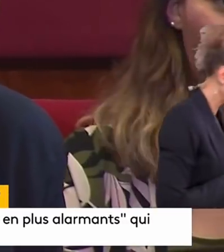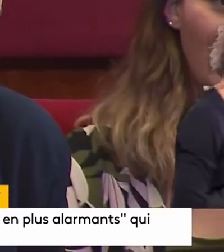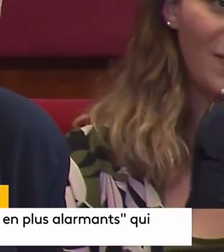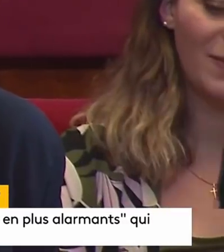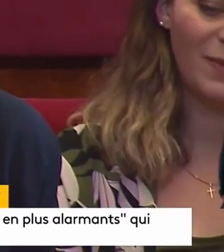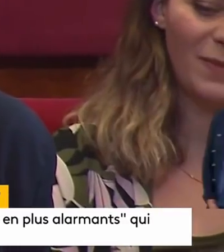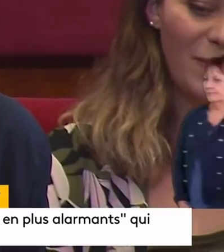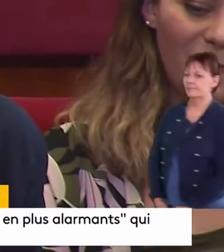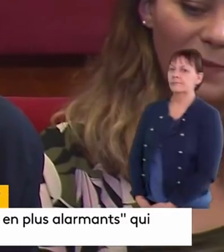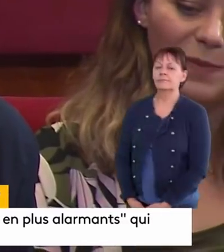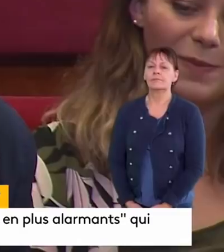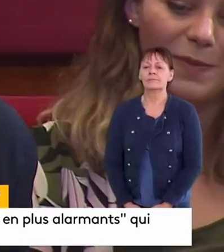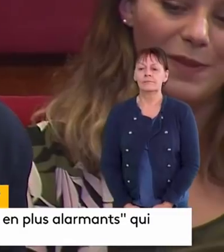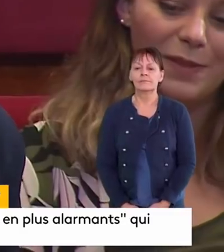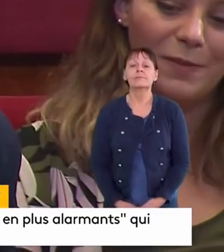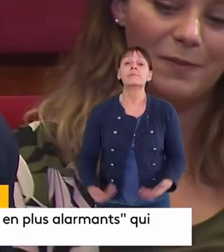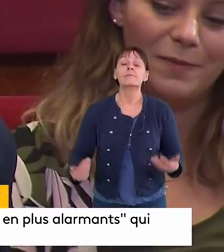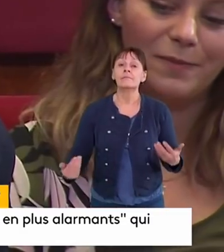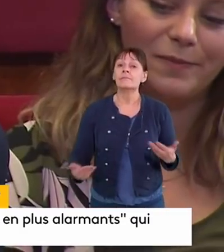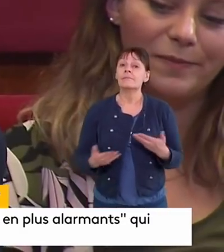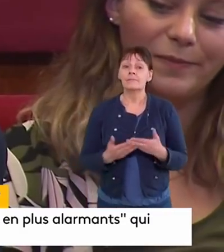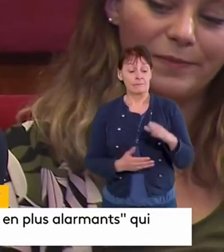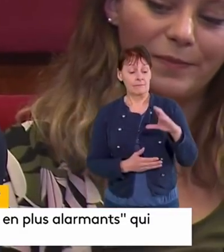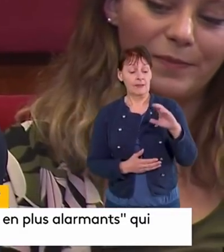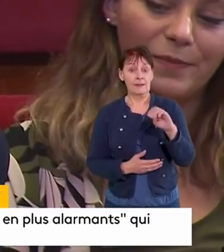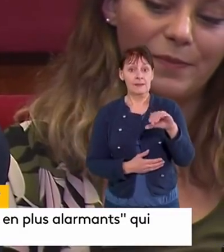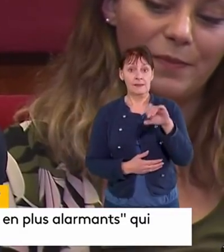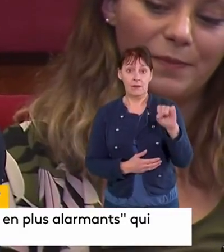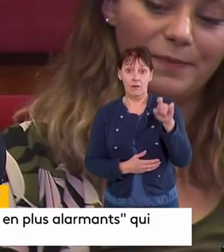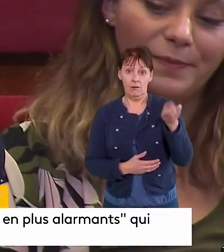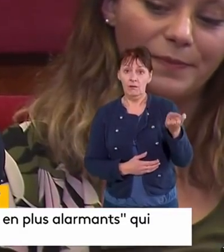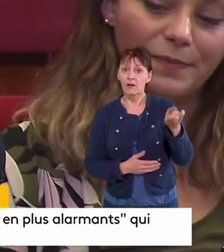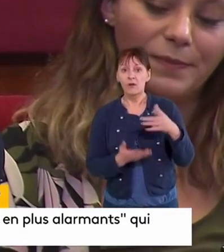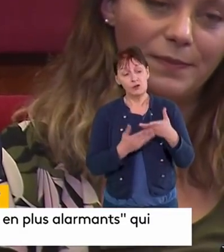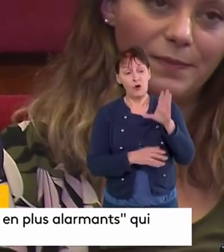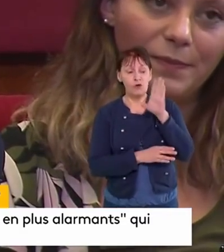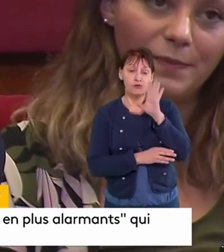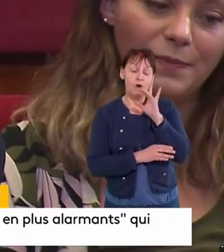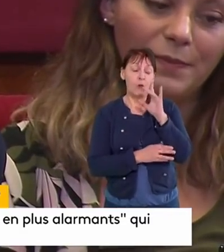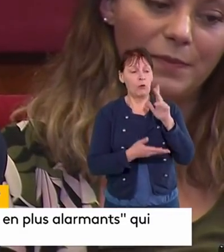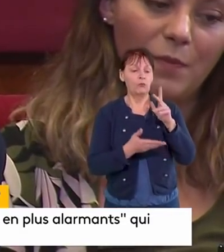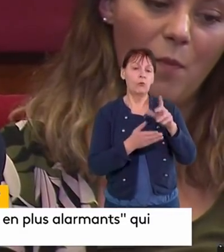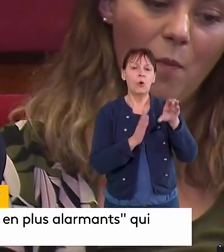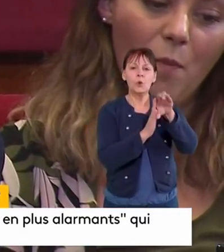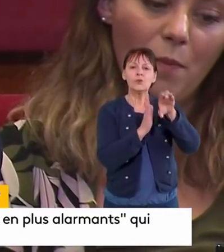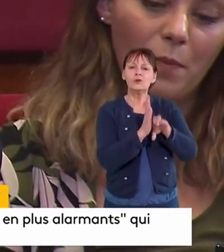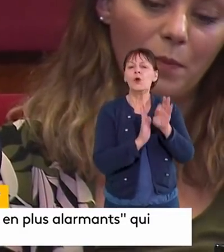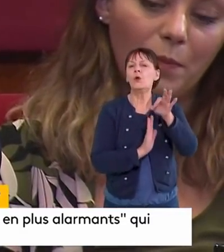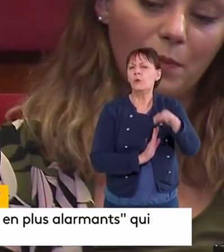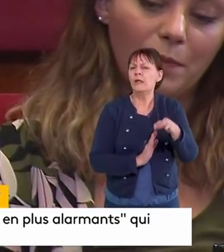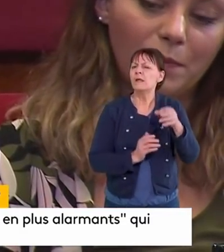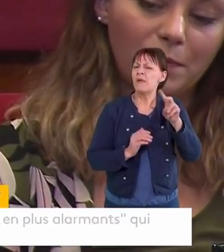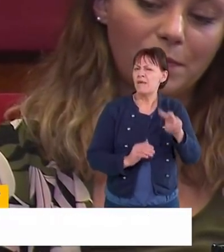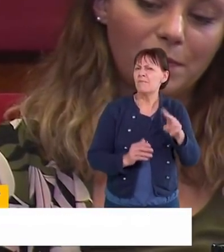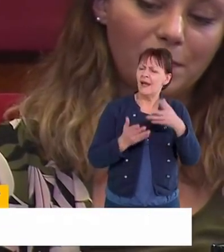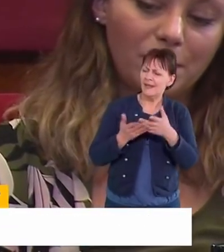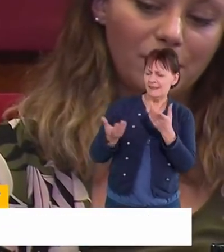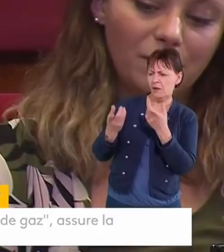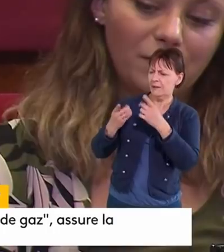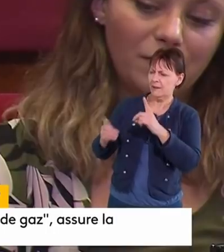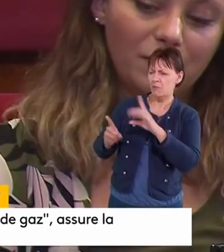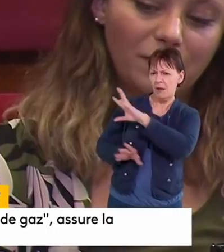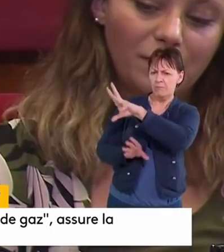Bonjour. Le CESE, on l'a dit, plus qu'une chambre constitutionnelle, représente une idée, une vision de la démocratie